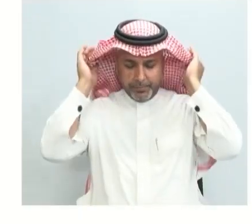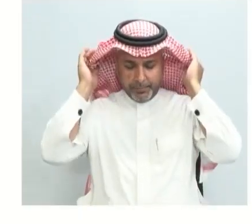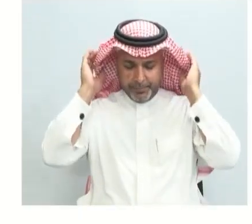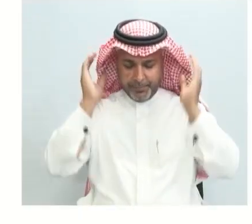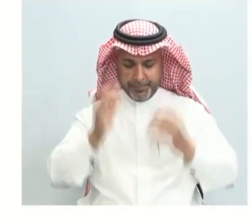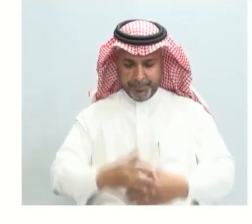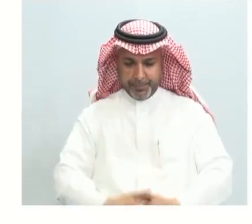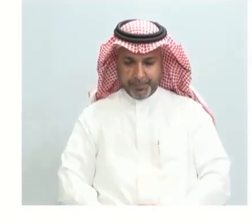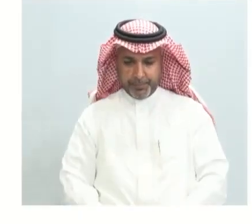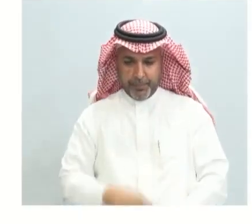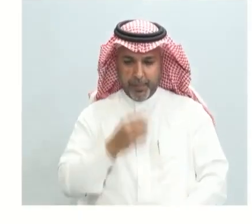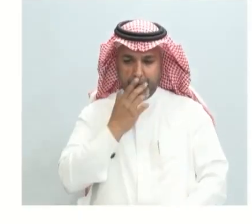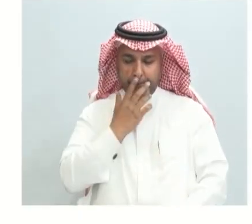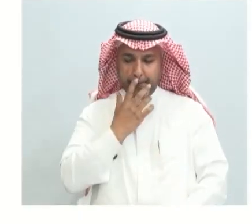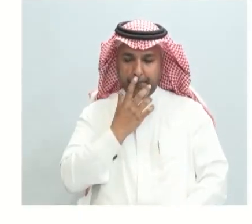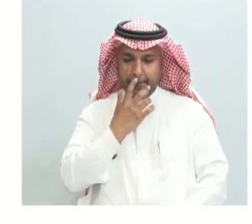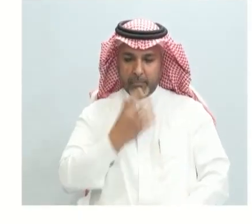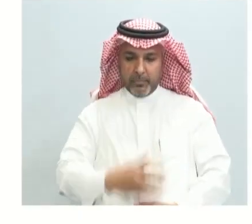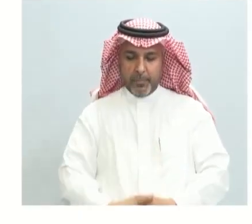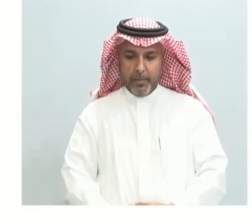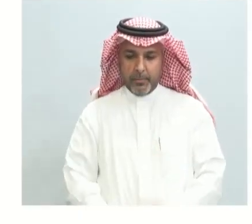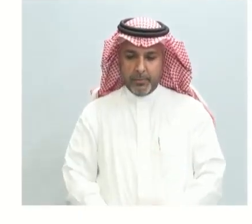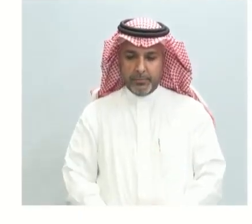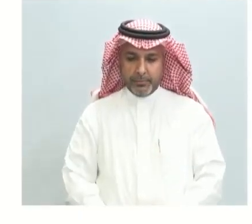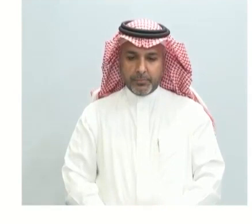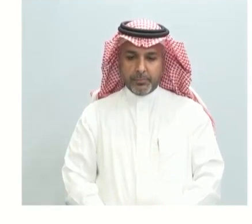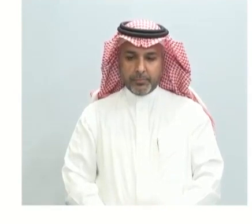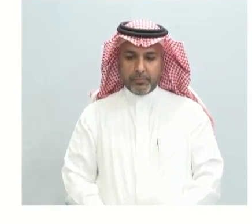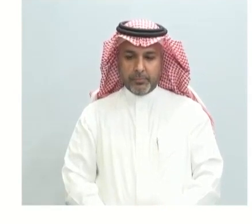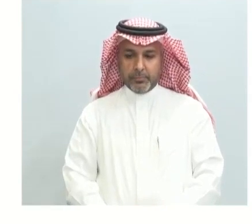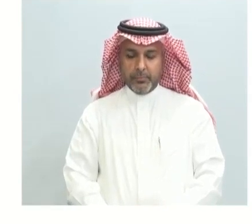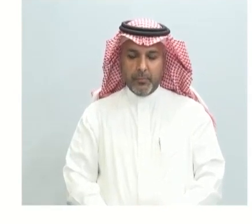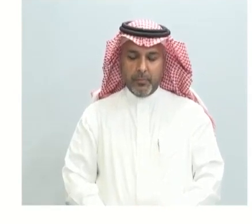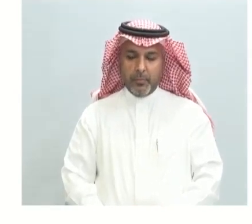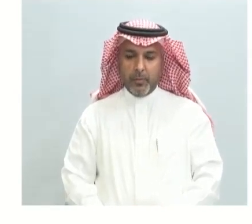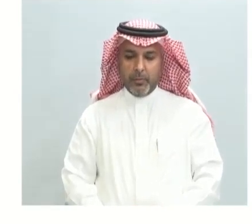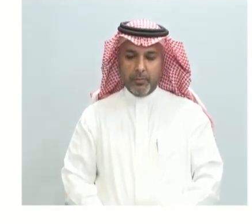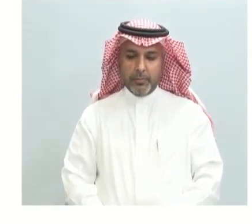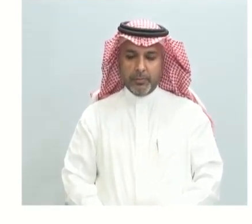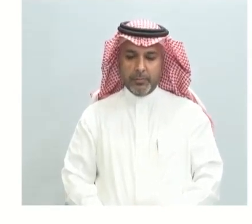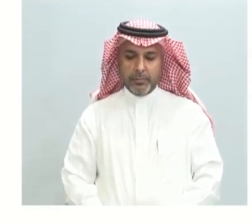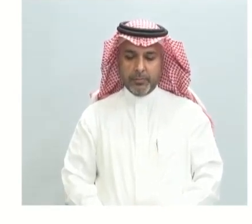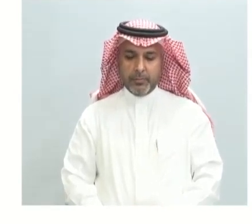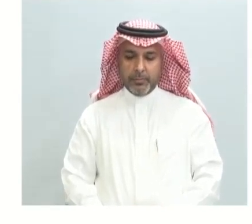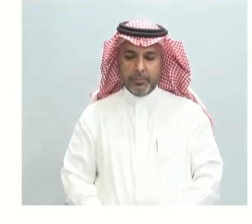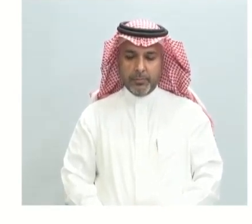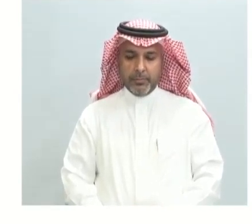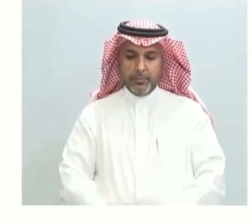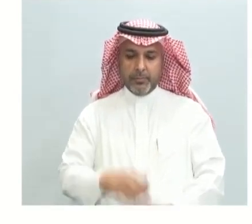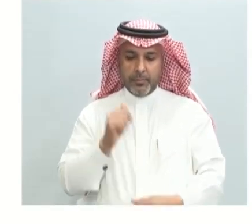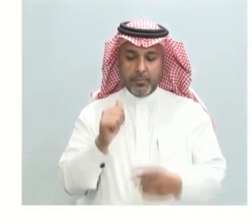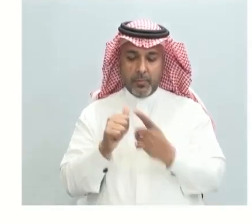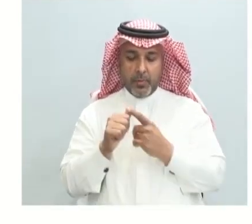هذه الحالتين نبدا على بركه الله فاليوم ان شاء الله حنتكلم عن حل مثلث بمعلوميه ضلعين وقياس